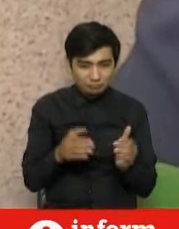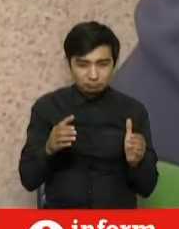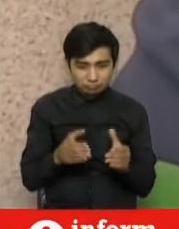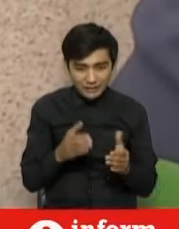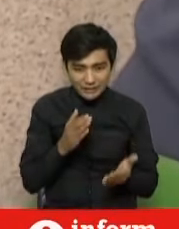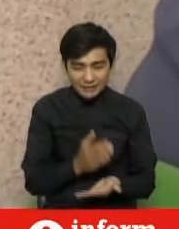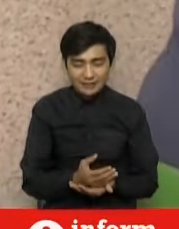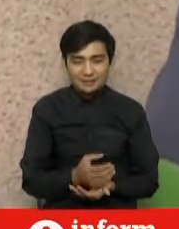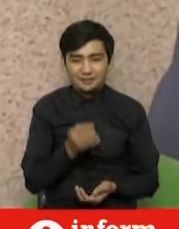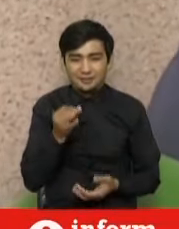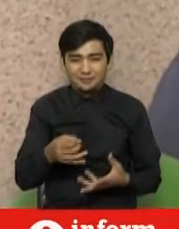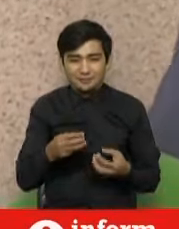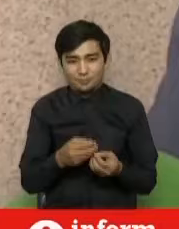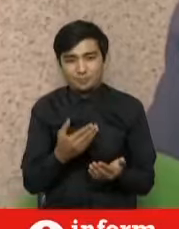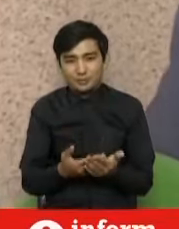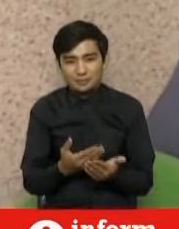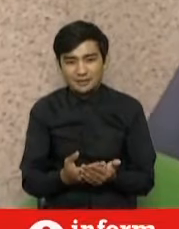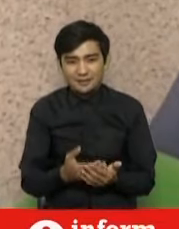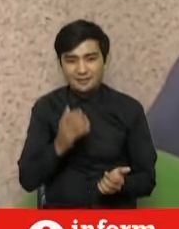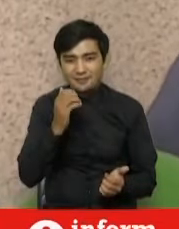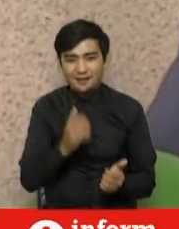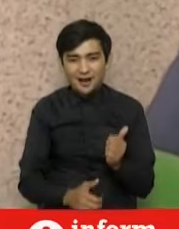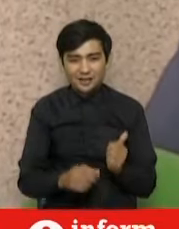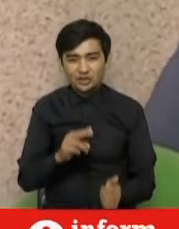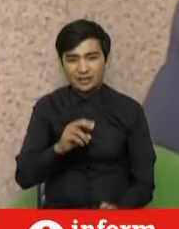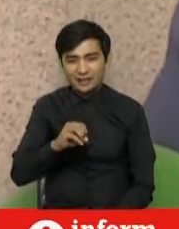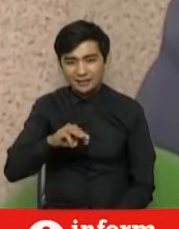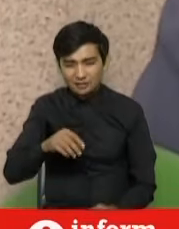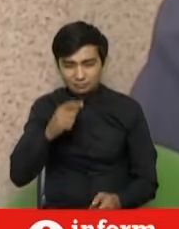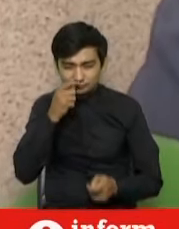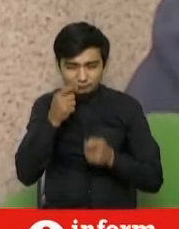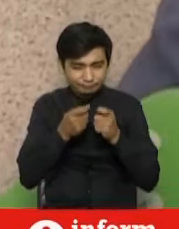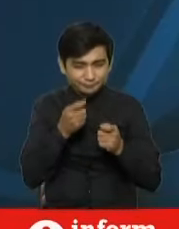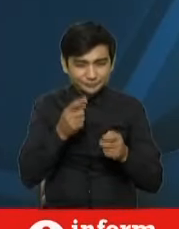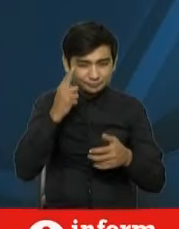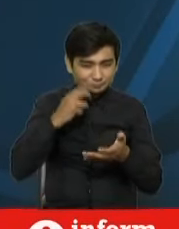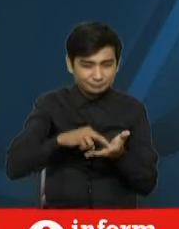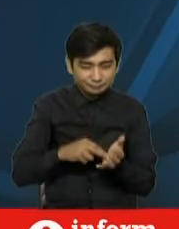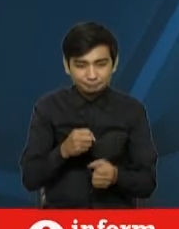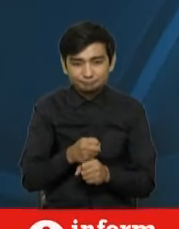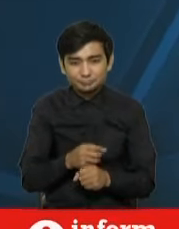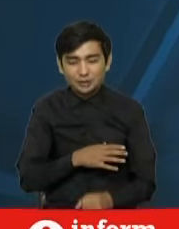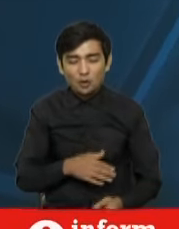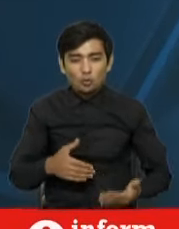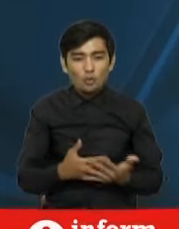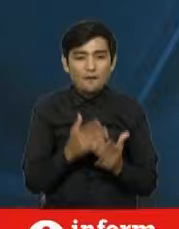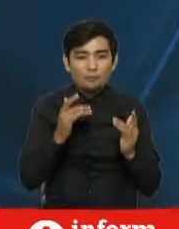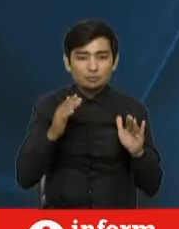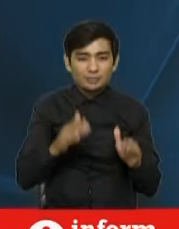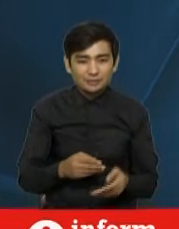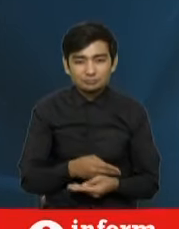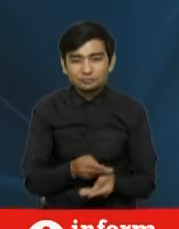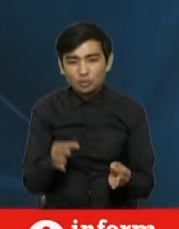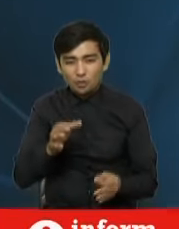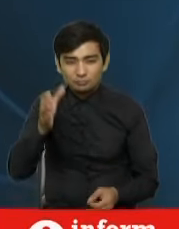бар. Мысалы, кез келген детальдар ойластырылған, жоспарланған алдын ала. Жаңа жатақханадан орын бөлу тәртібі